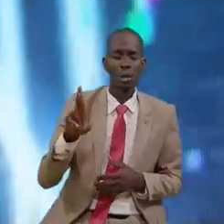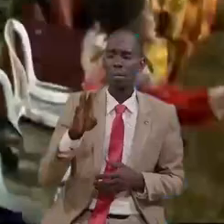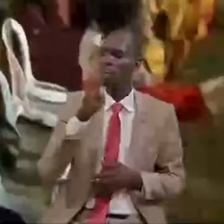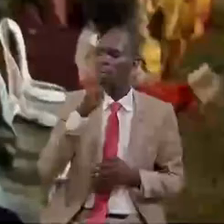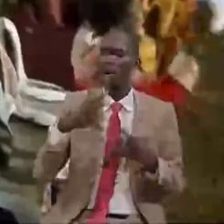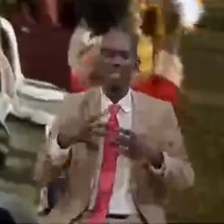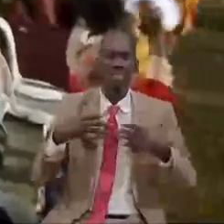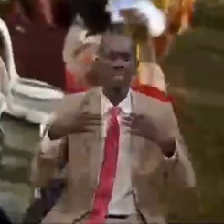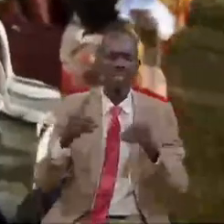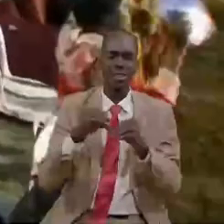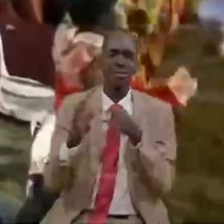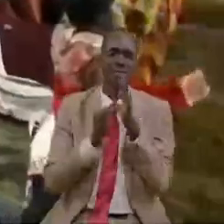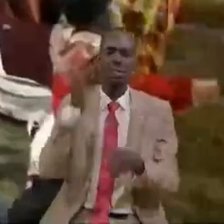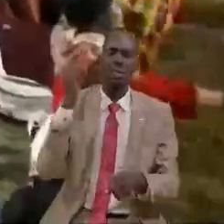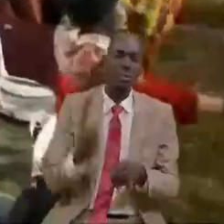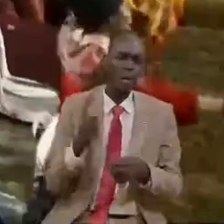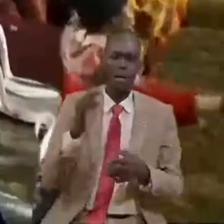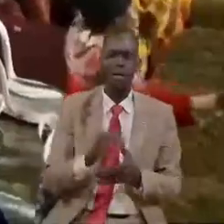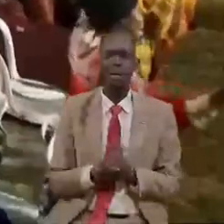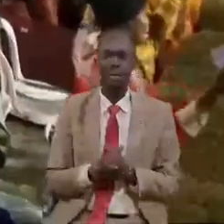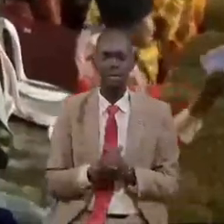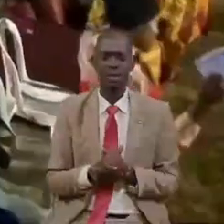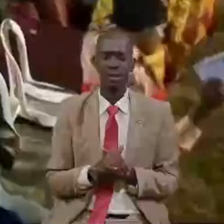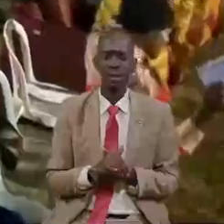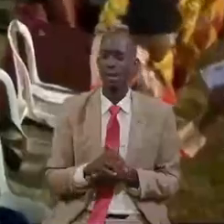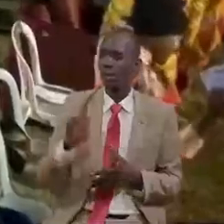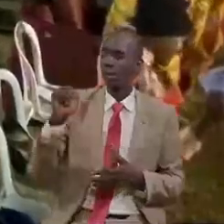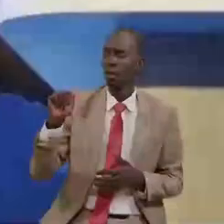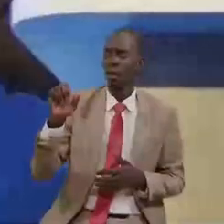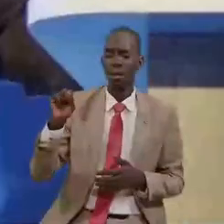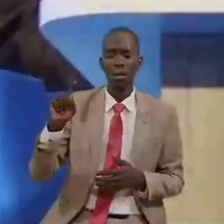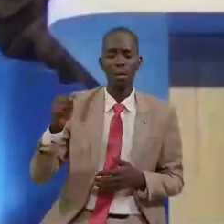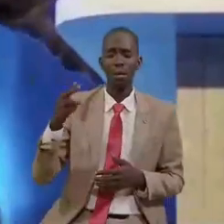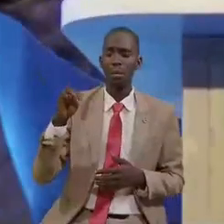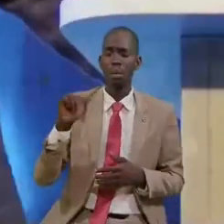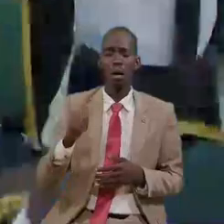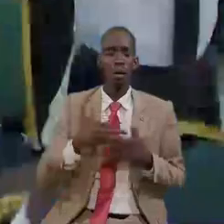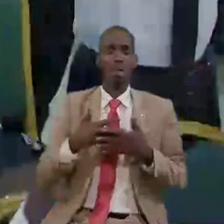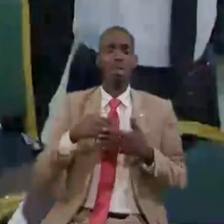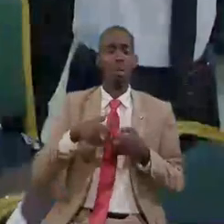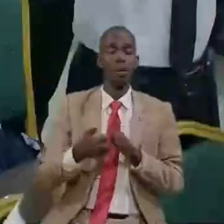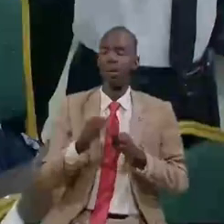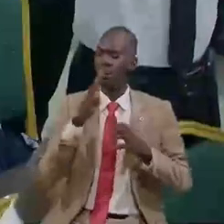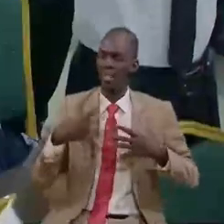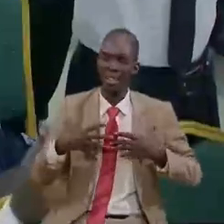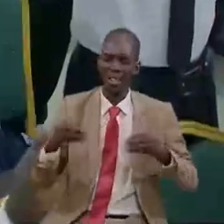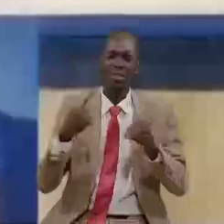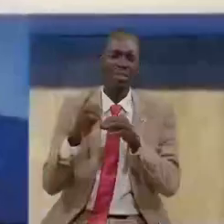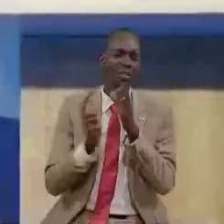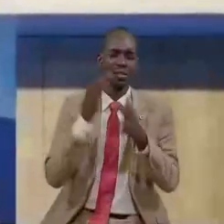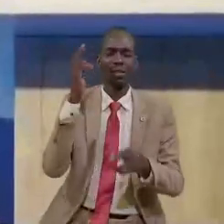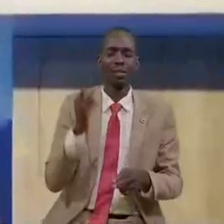de Jésus-Christ. L'asthme, soyez en guéri au nom de Jésus. Le